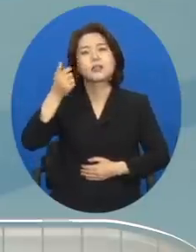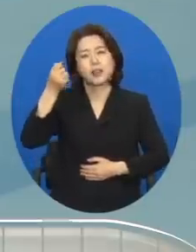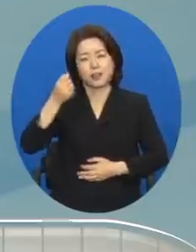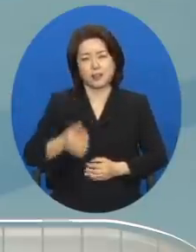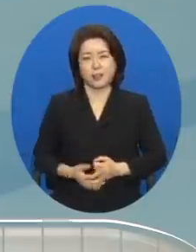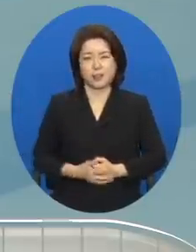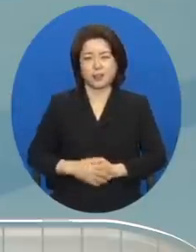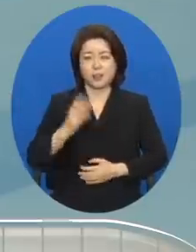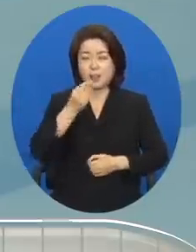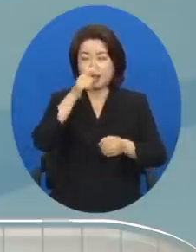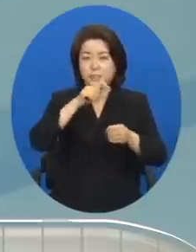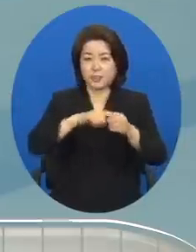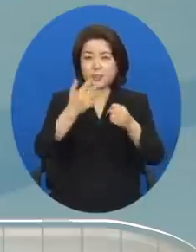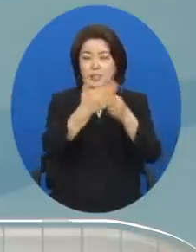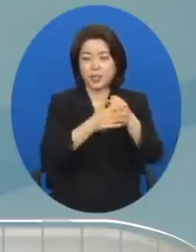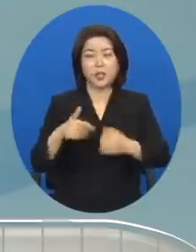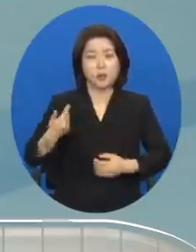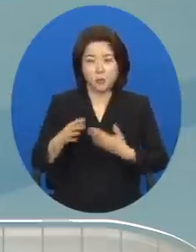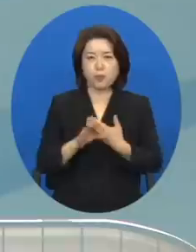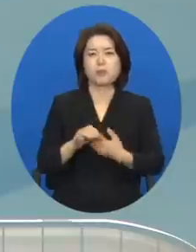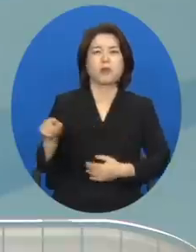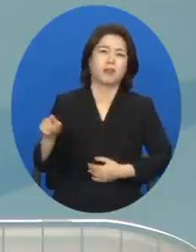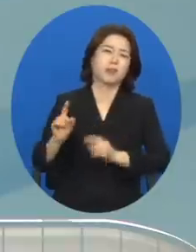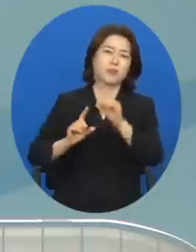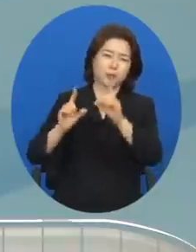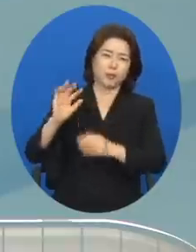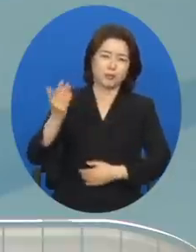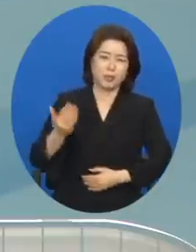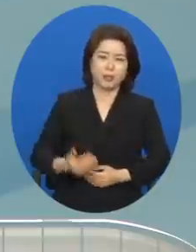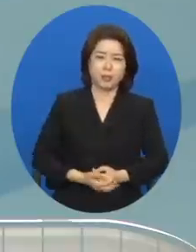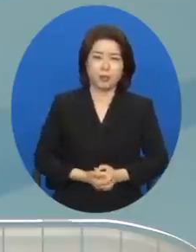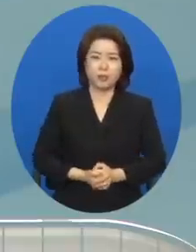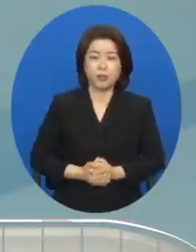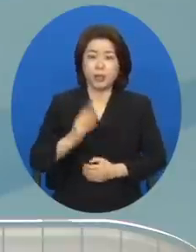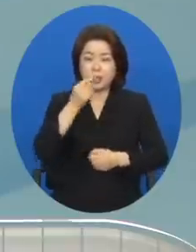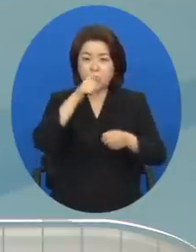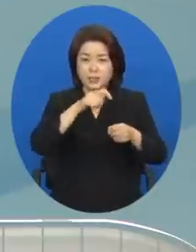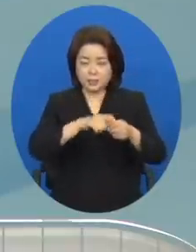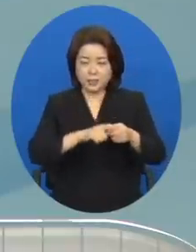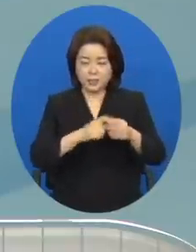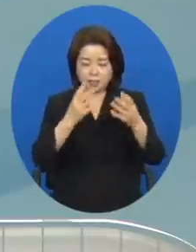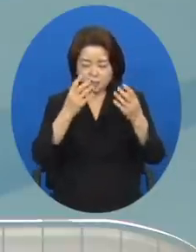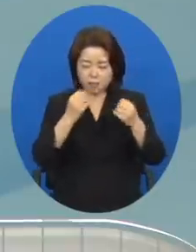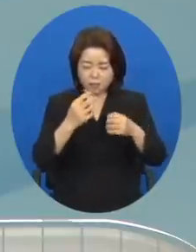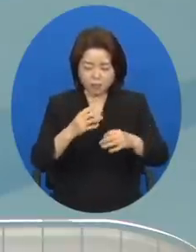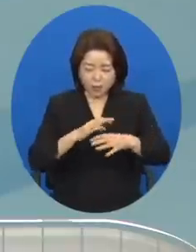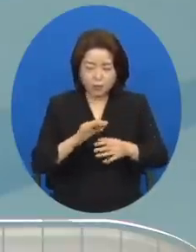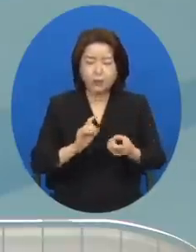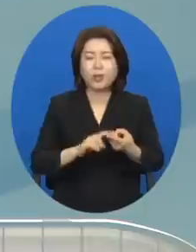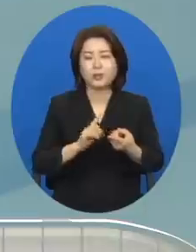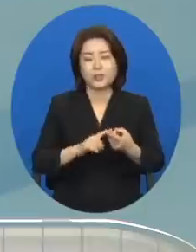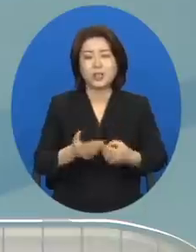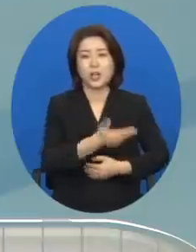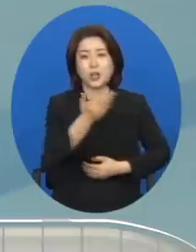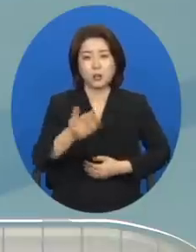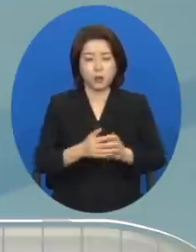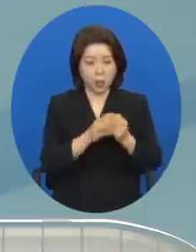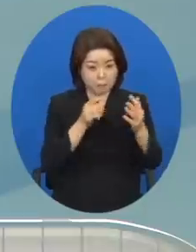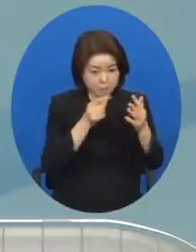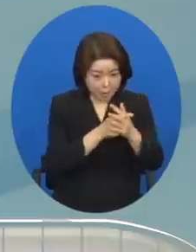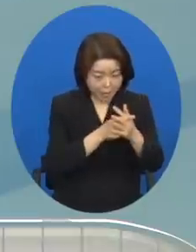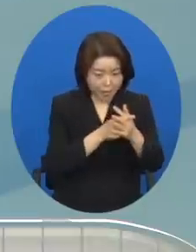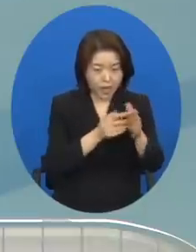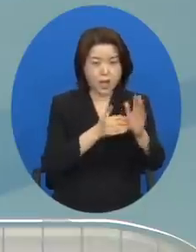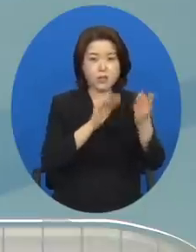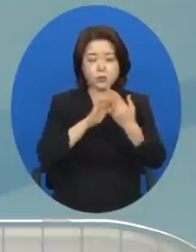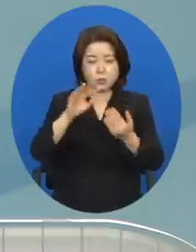성찬의 은혜를 모르면 그렇게 돼요. 성찬이 얼마나 놀라운가를 여러분이 알고 성찬을 받으셔야